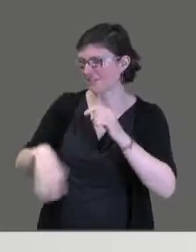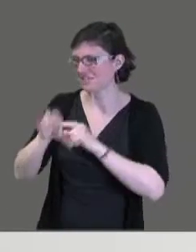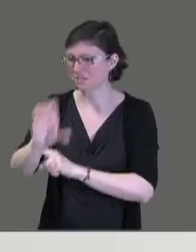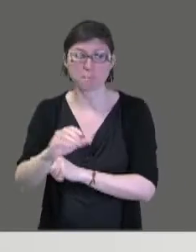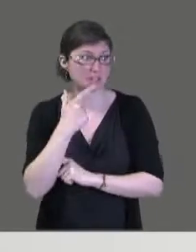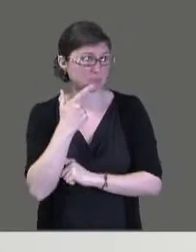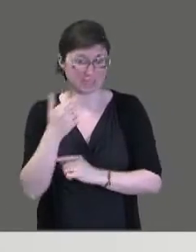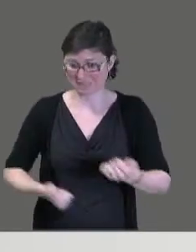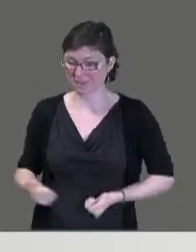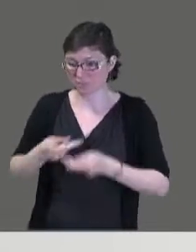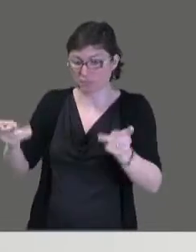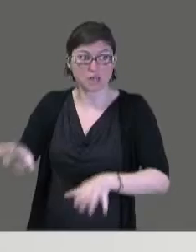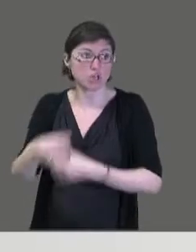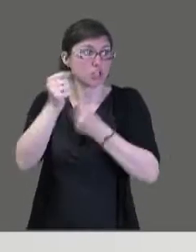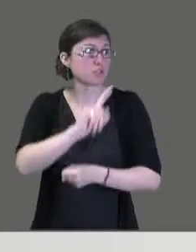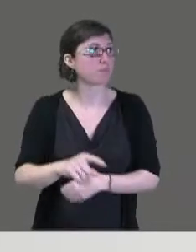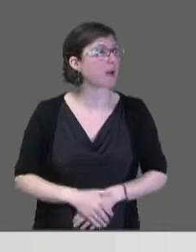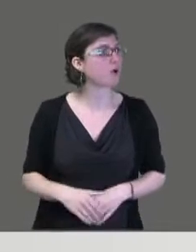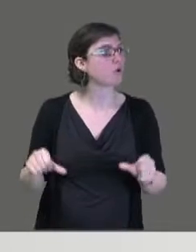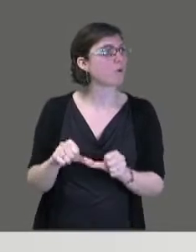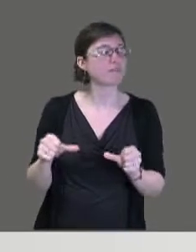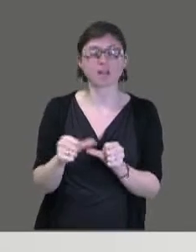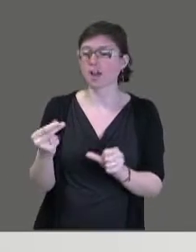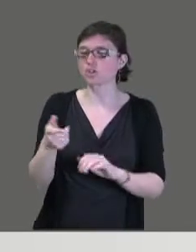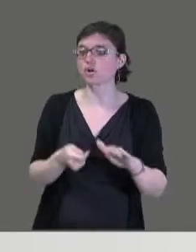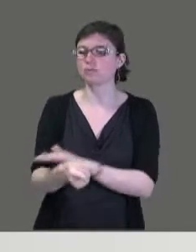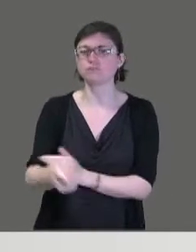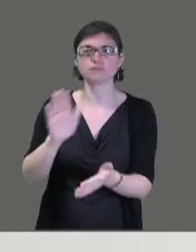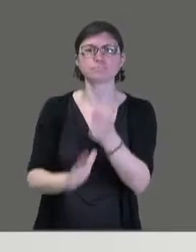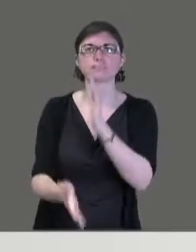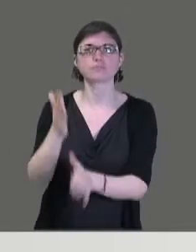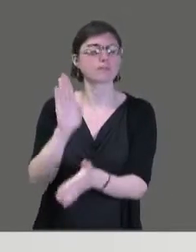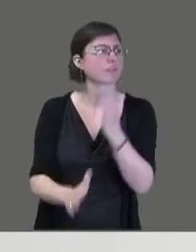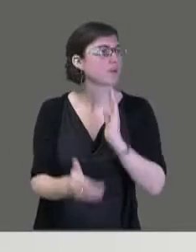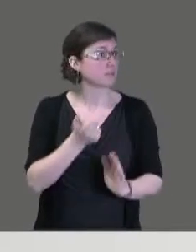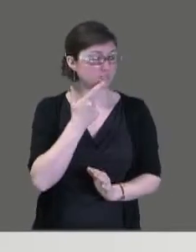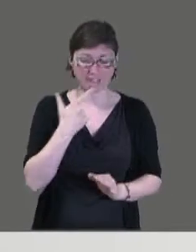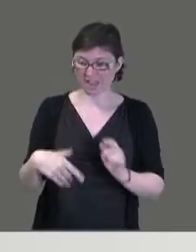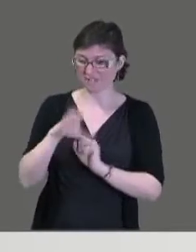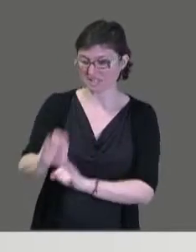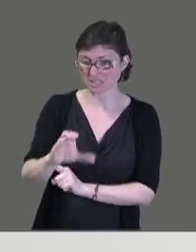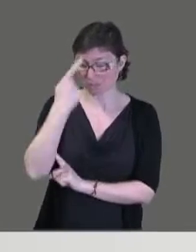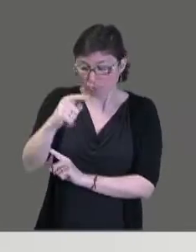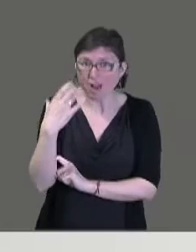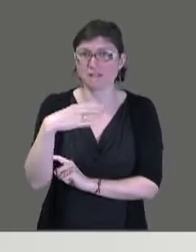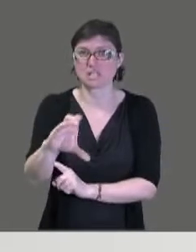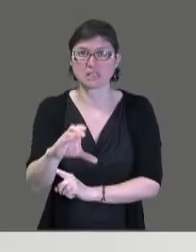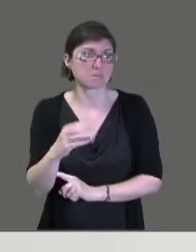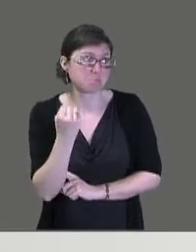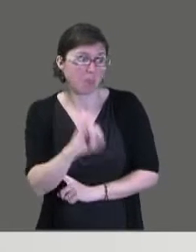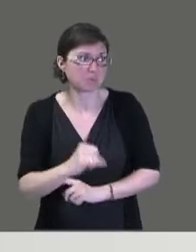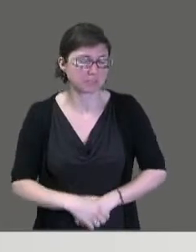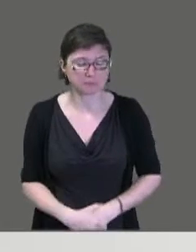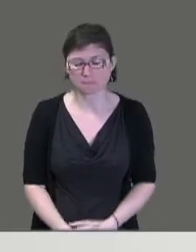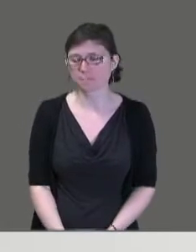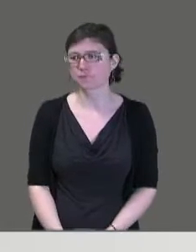public. Donc on fait un chèque et on regarde ailleurs, preuve qu'investir pour investir n'est pas toujours le plus utile. Enfin, vous nous